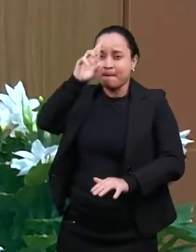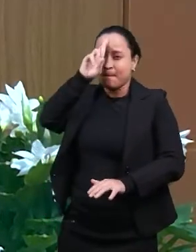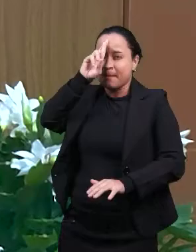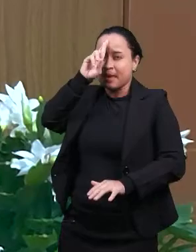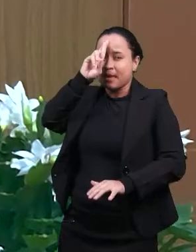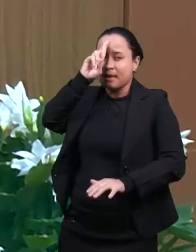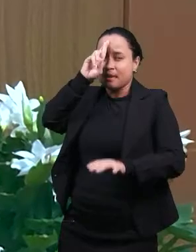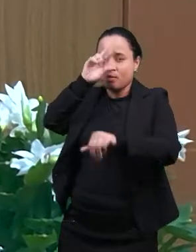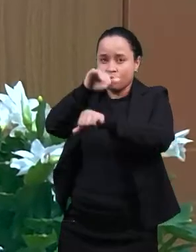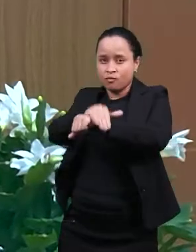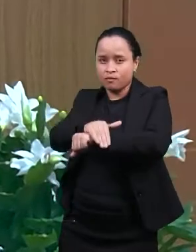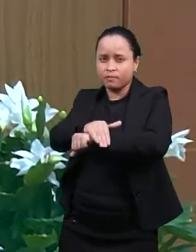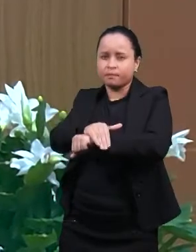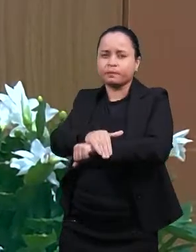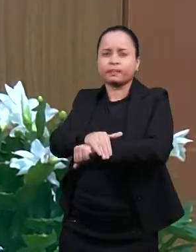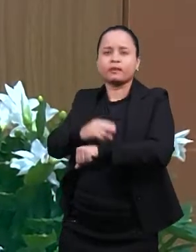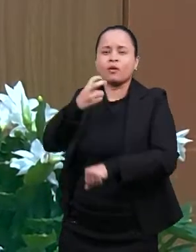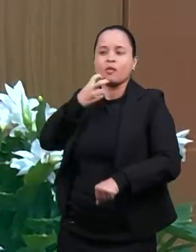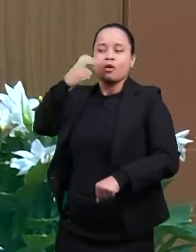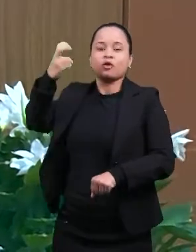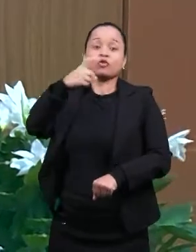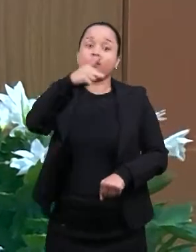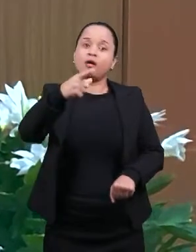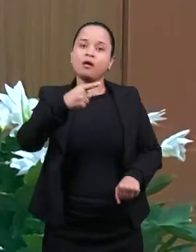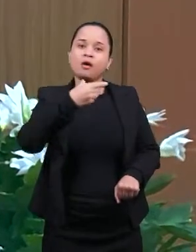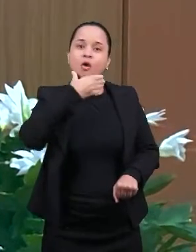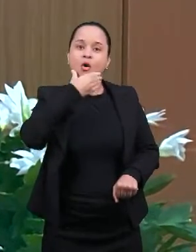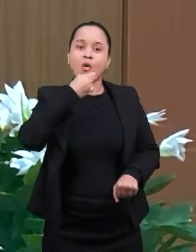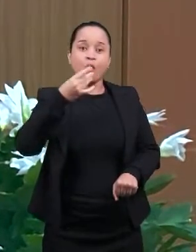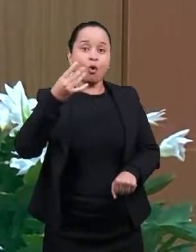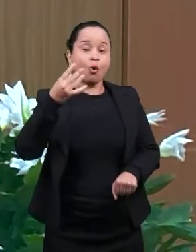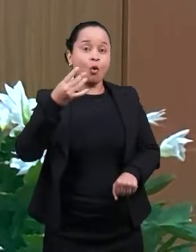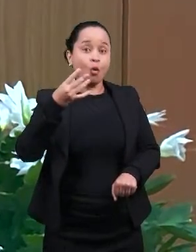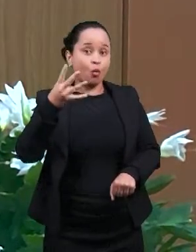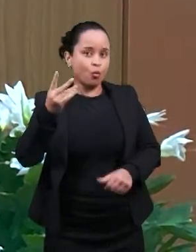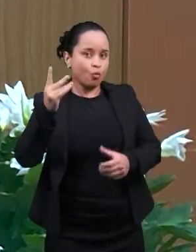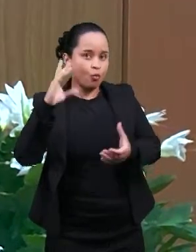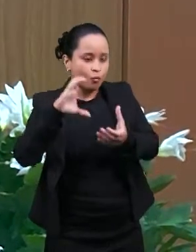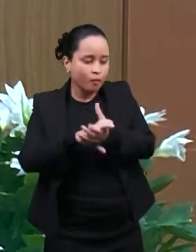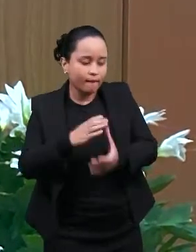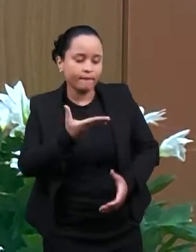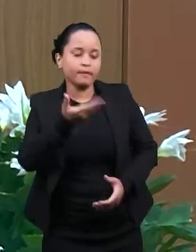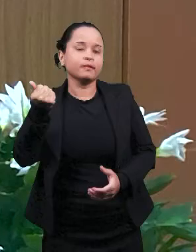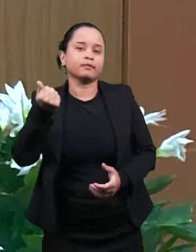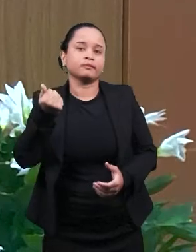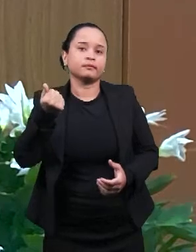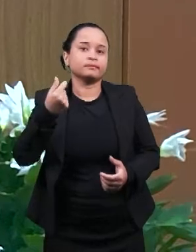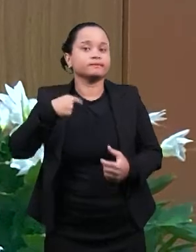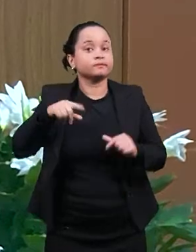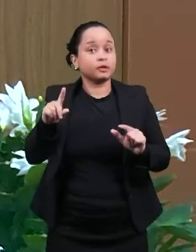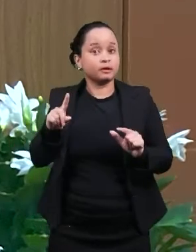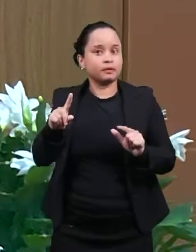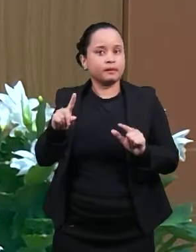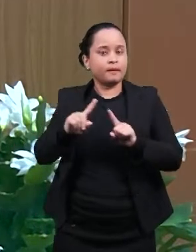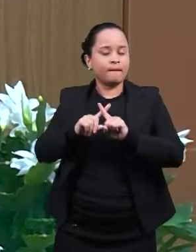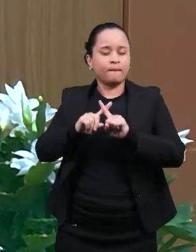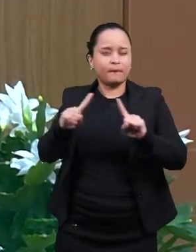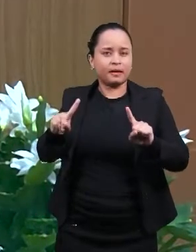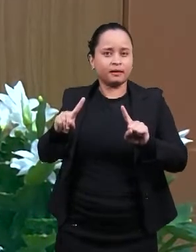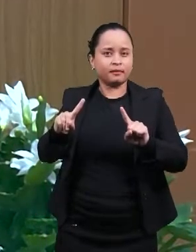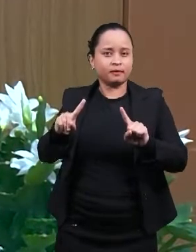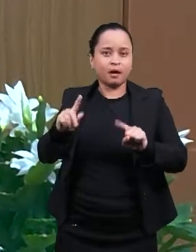потому что солнце взойдет. Но пока солнце не обогрело, не взошло, закройте